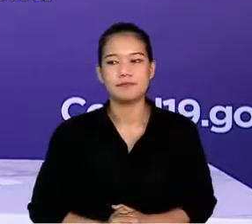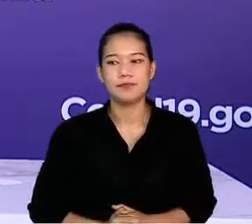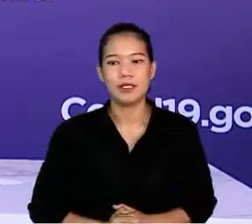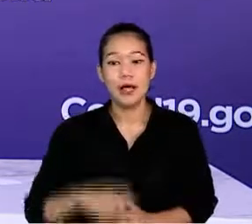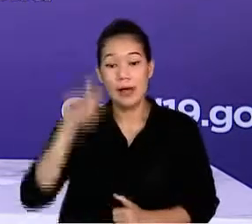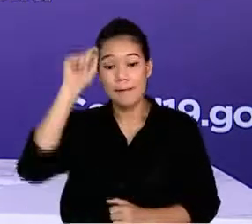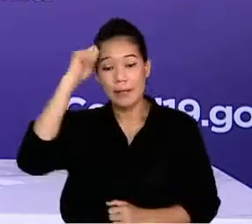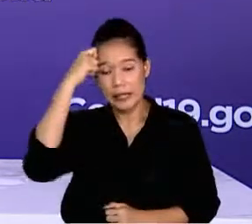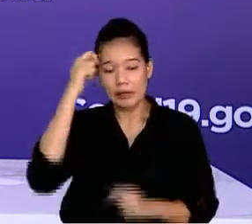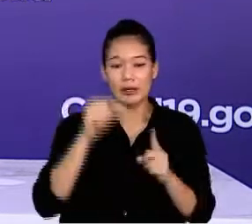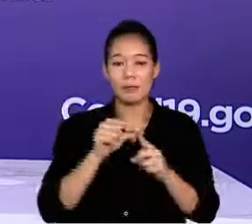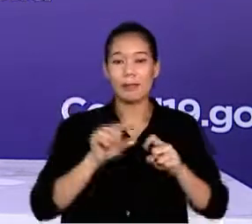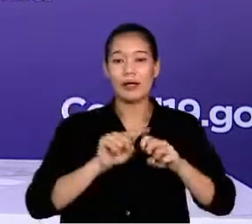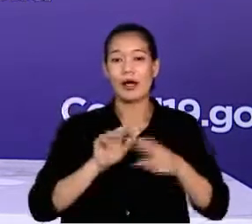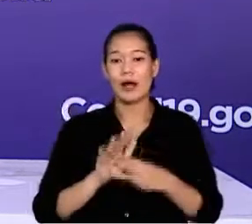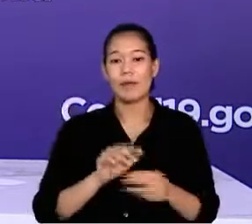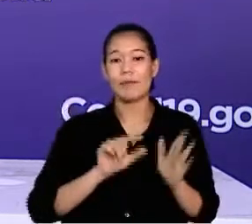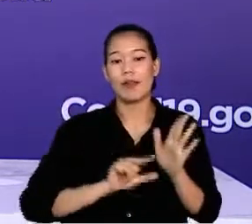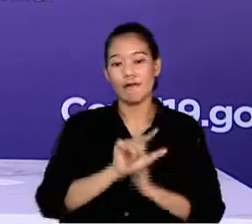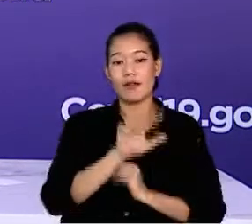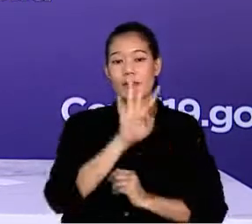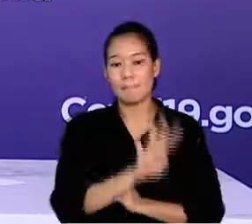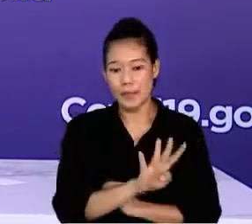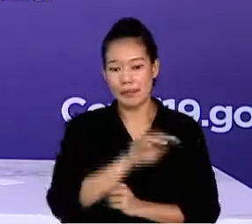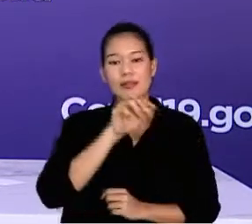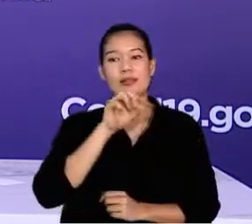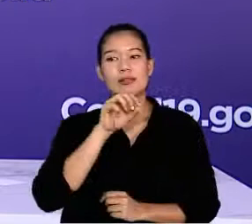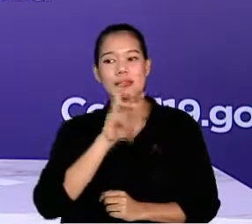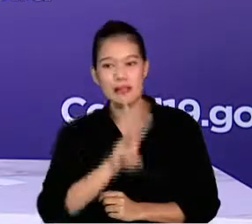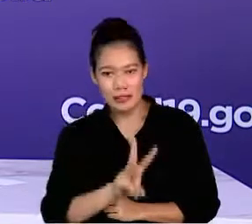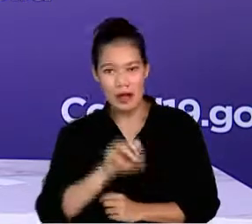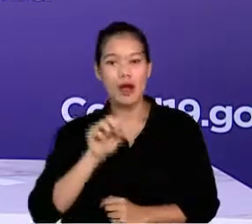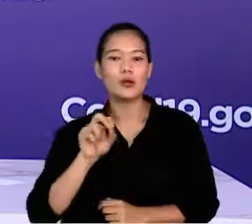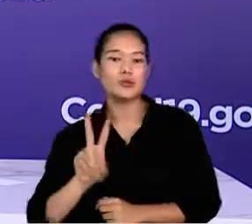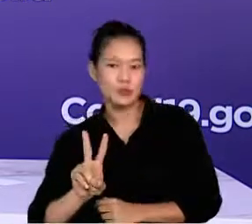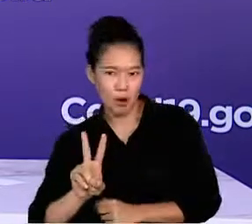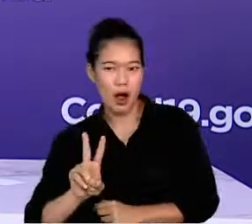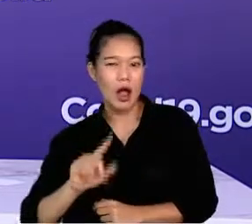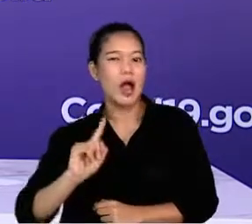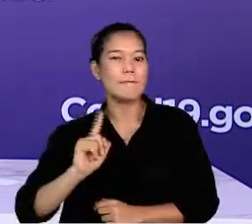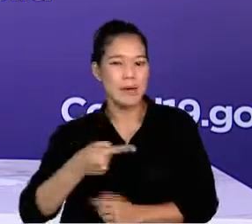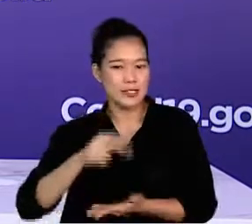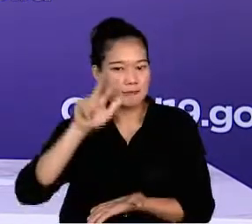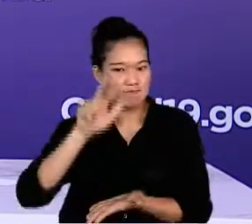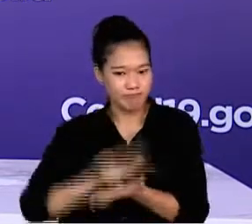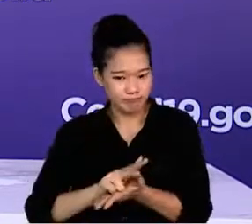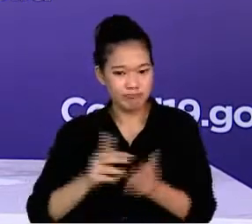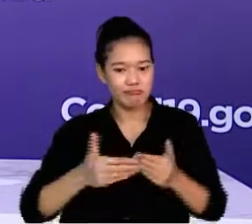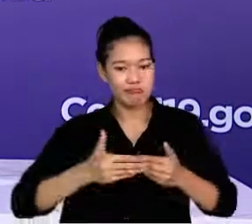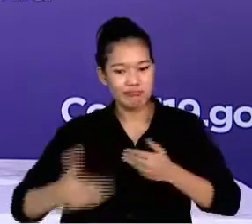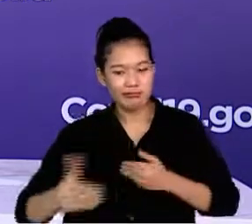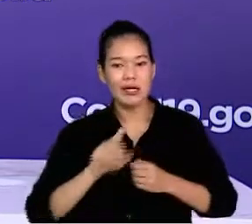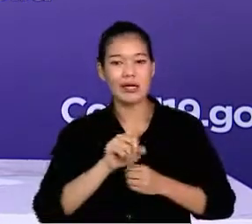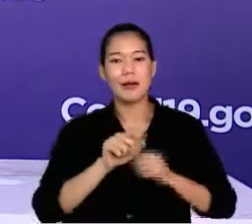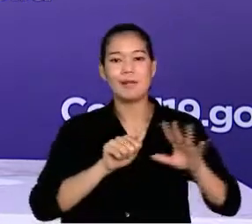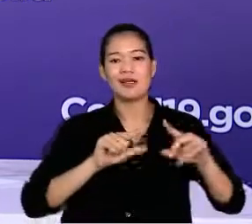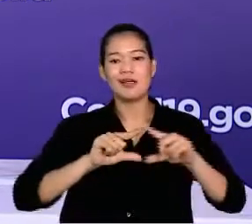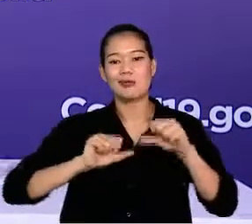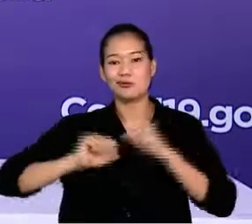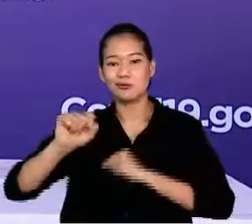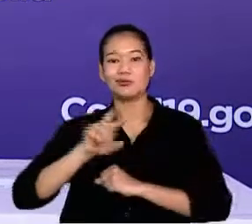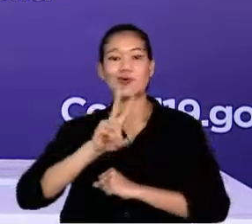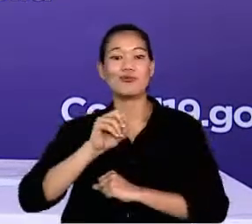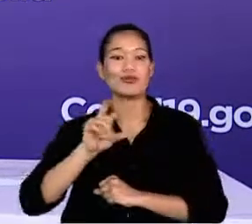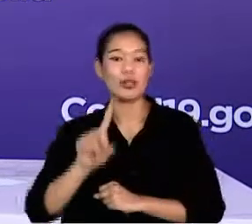mengingat ppkm level 432 masih berlaku hingga 16 Agustus